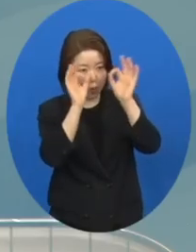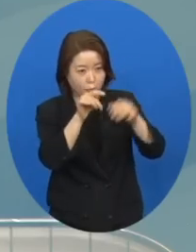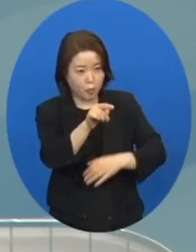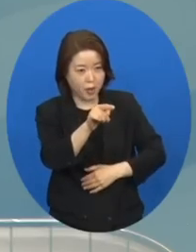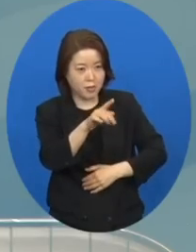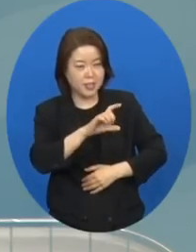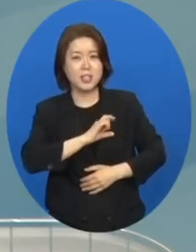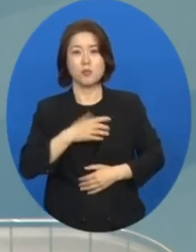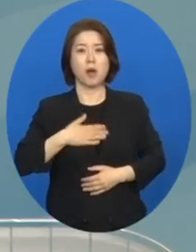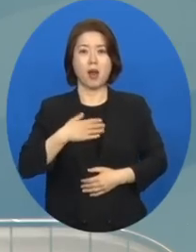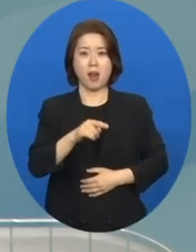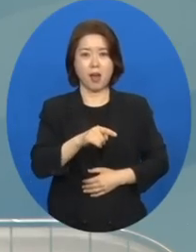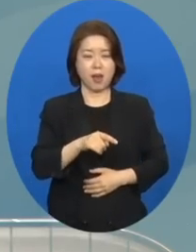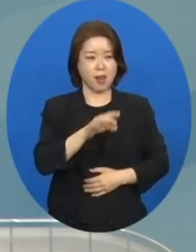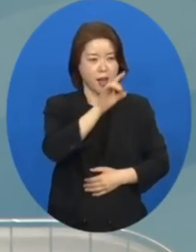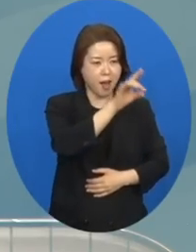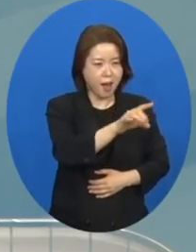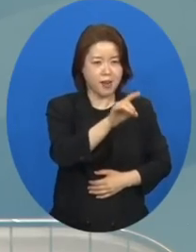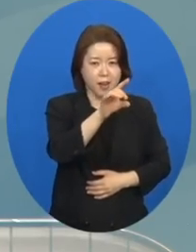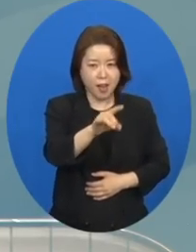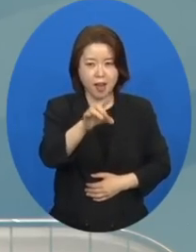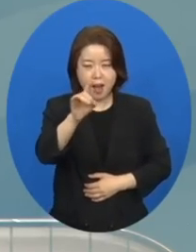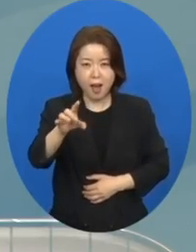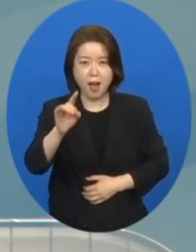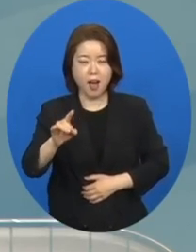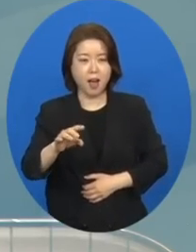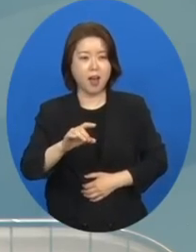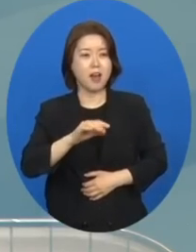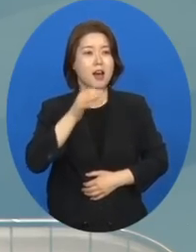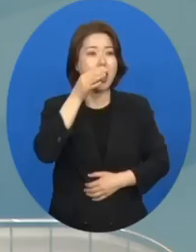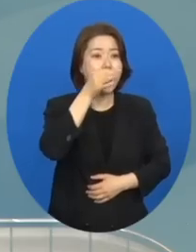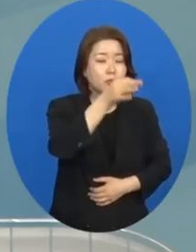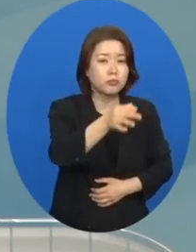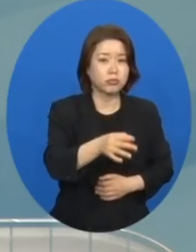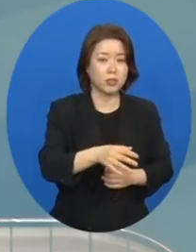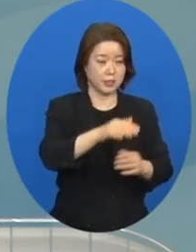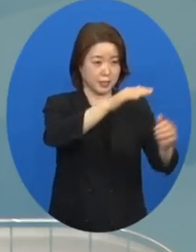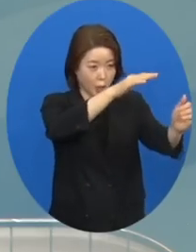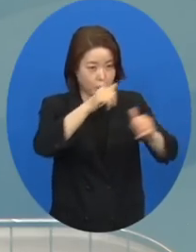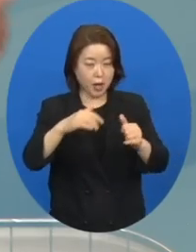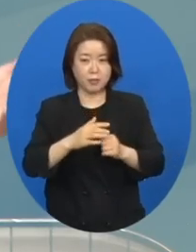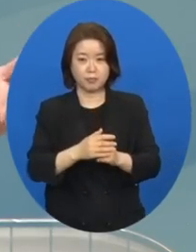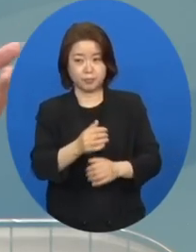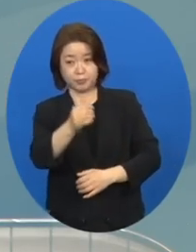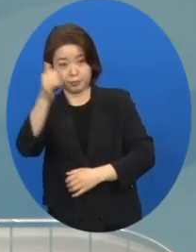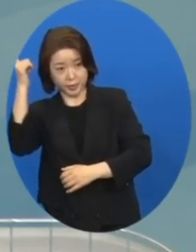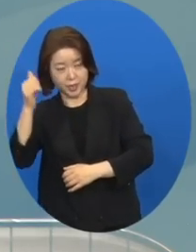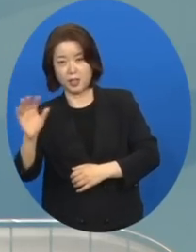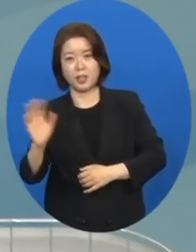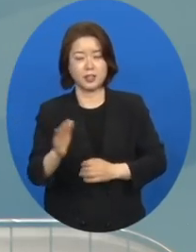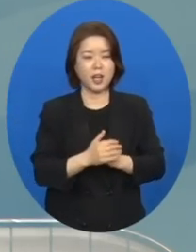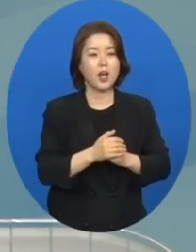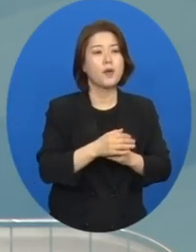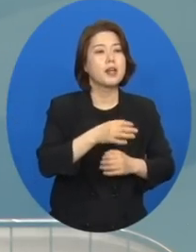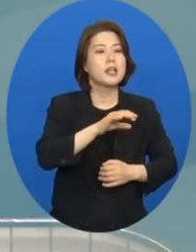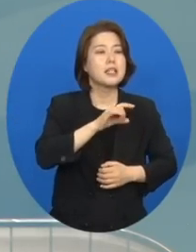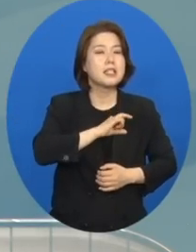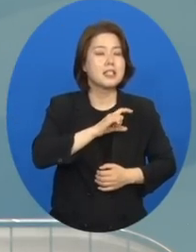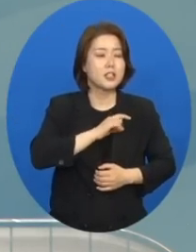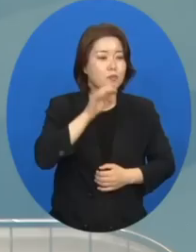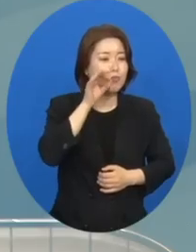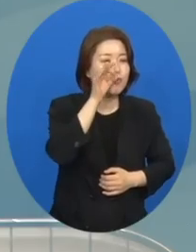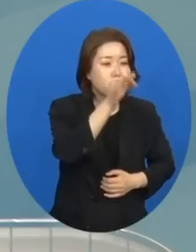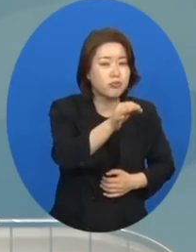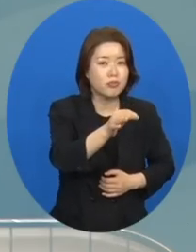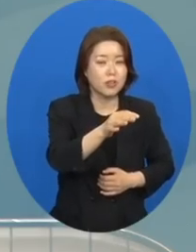냥이들이 않다는 걸 하나하나 양의 이름을 불러서 인도하는 것 그냥 자 가자 뭐 또 가는게 아니라 양의 이름을 불러서